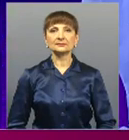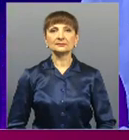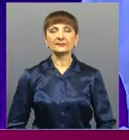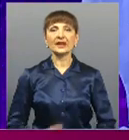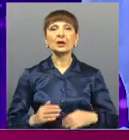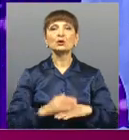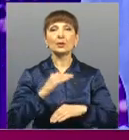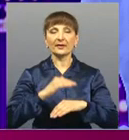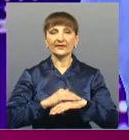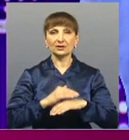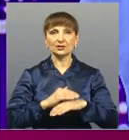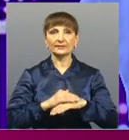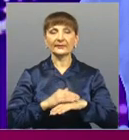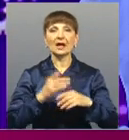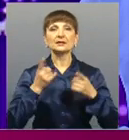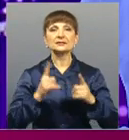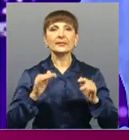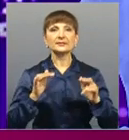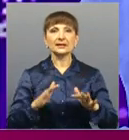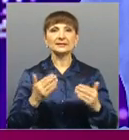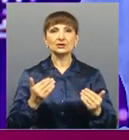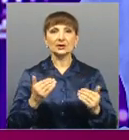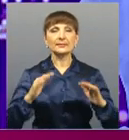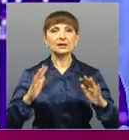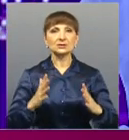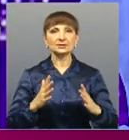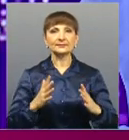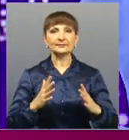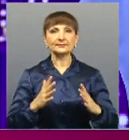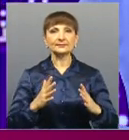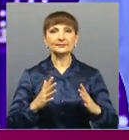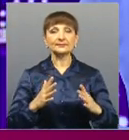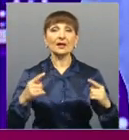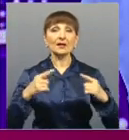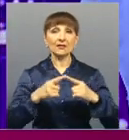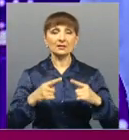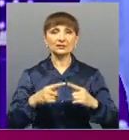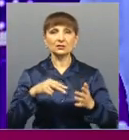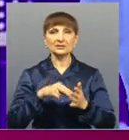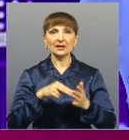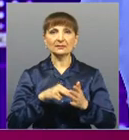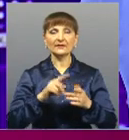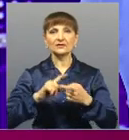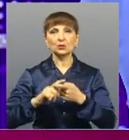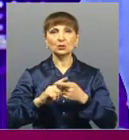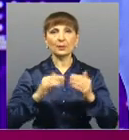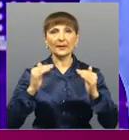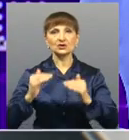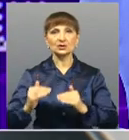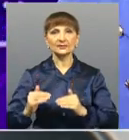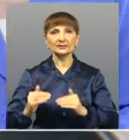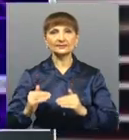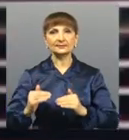Добрый вечер, Жамина. Ну, на самом деле сейчас происходит объективный процесс корректировки цен в сторону понижения. Весь рынок